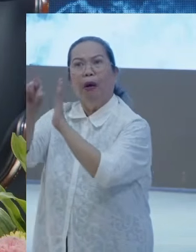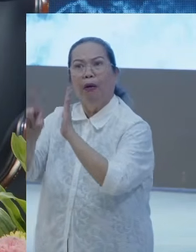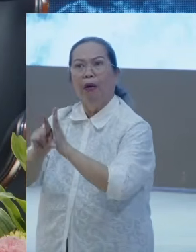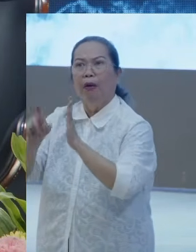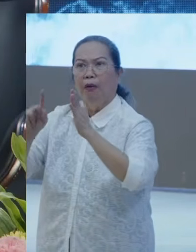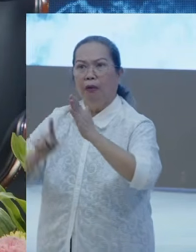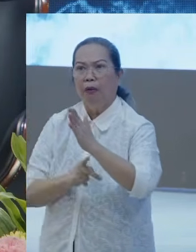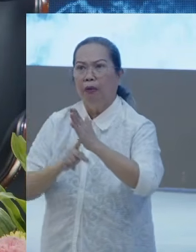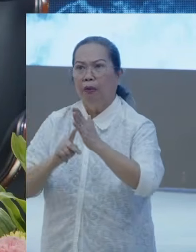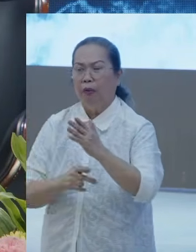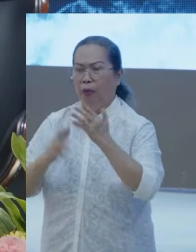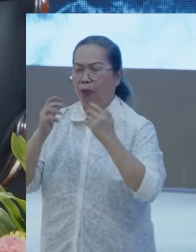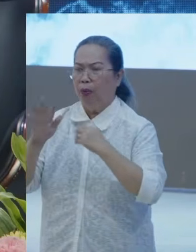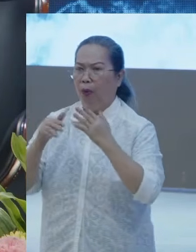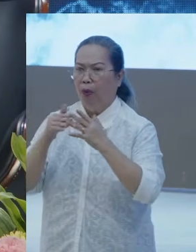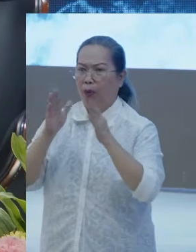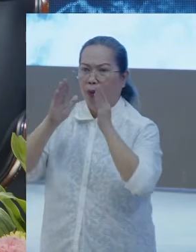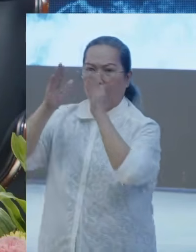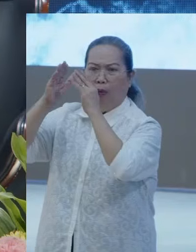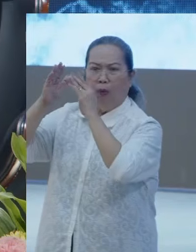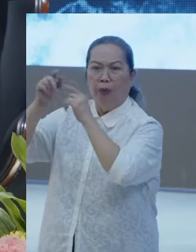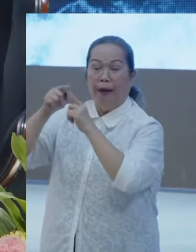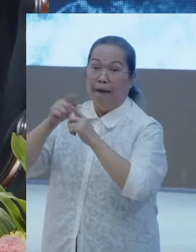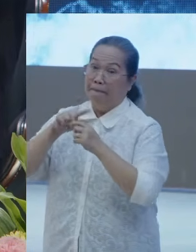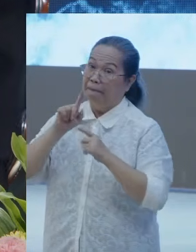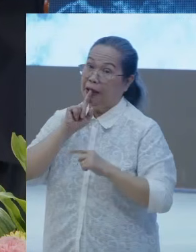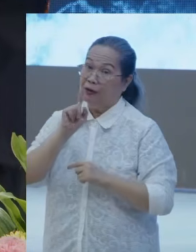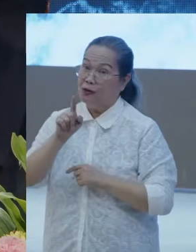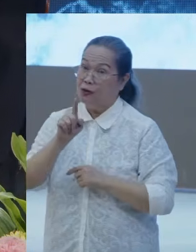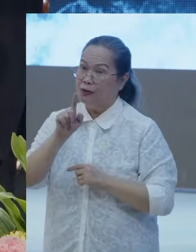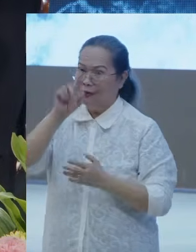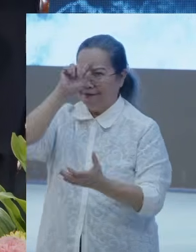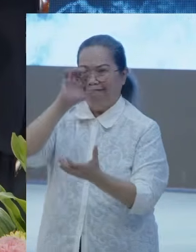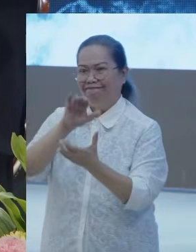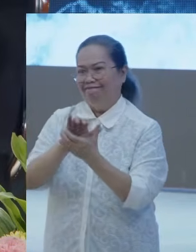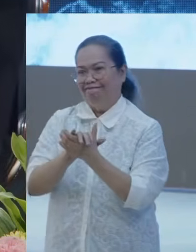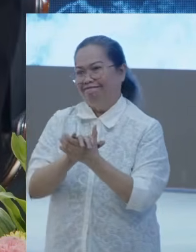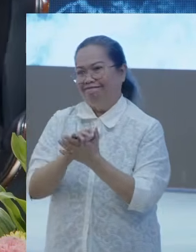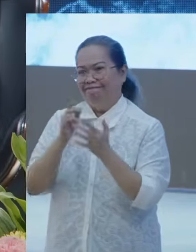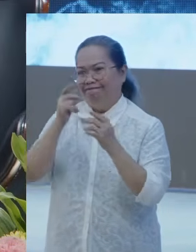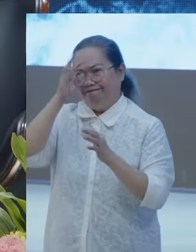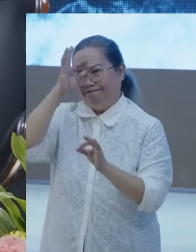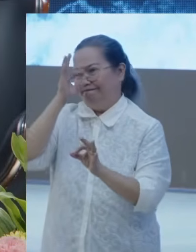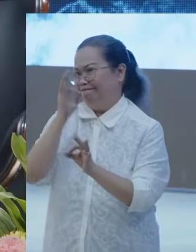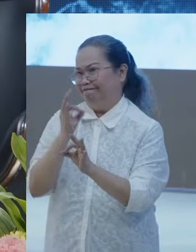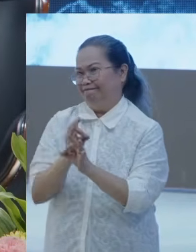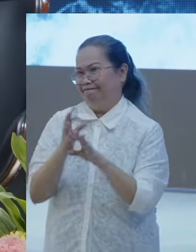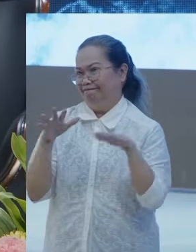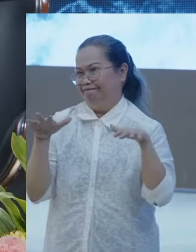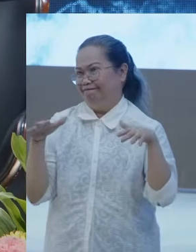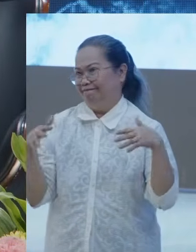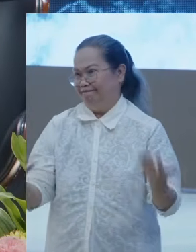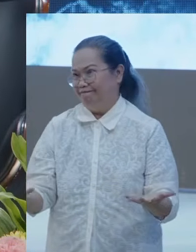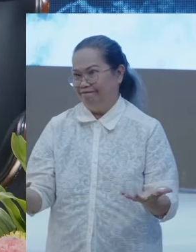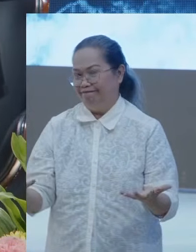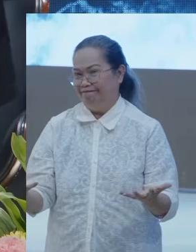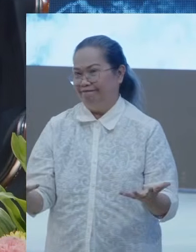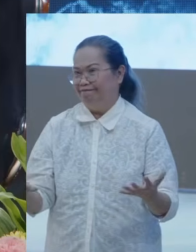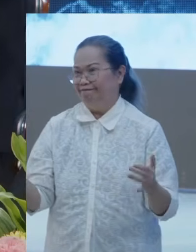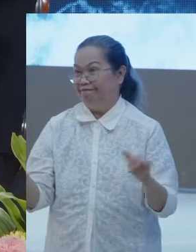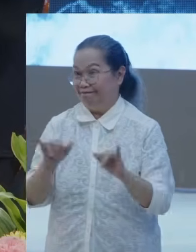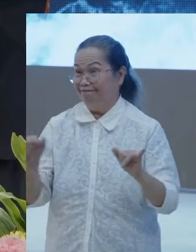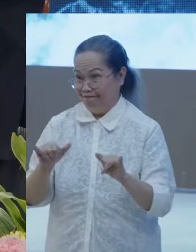salmo, ngunit sila ay walang pananampalataya. So posible mga kapatid na maging